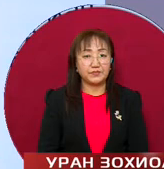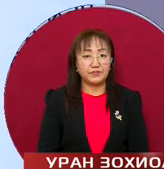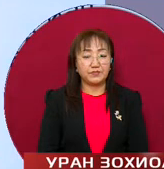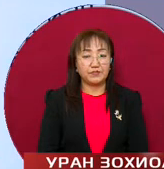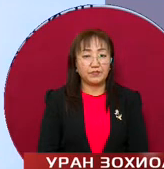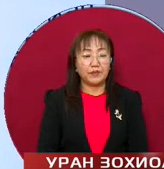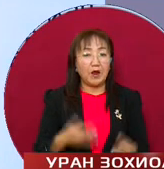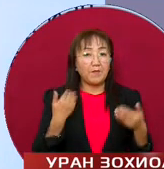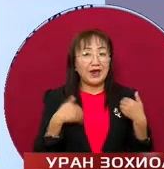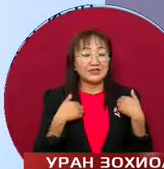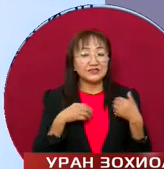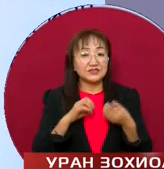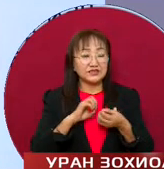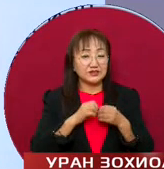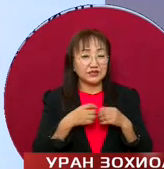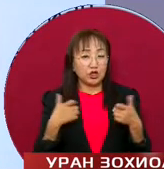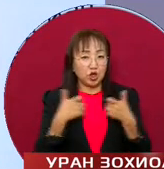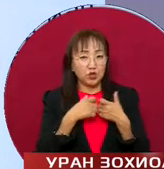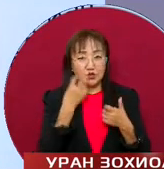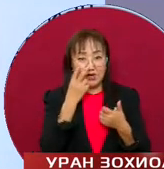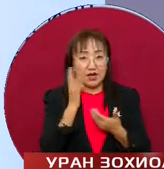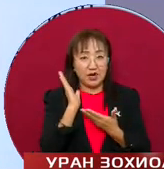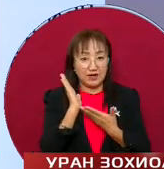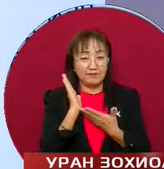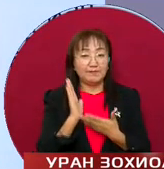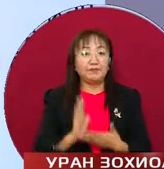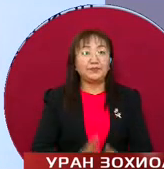За багшийн тэмдэглэсэнтэй бүгдээр тулгаж харцгаая хүүхдүүдээ.